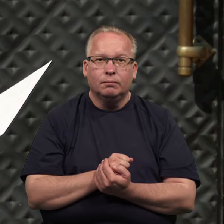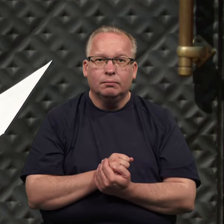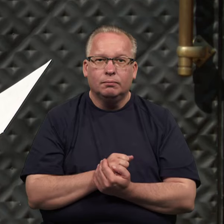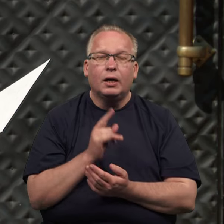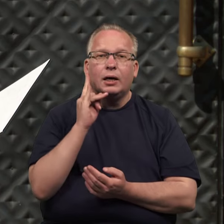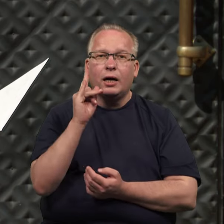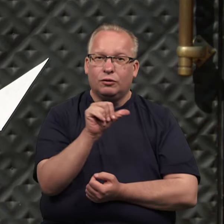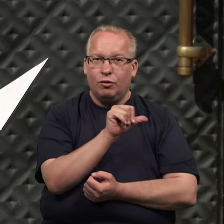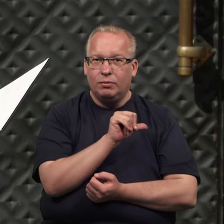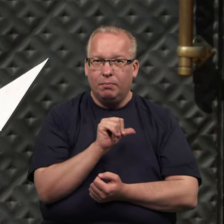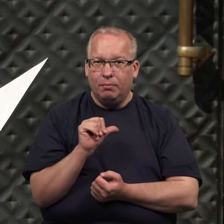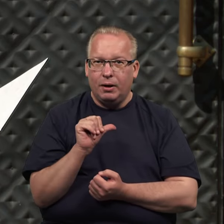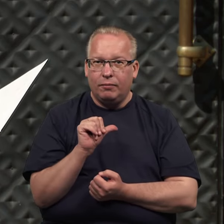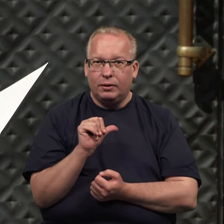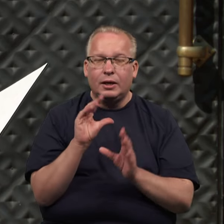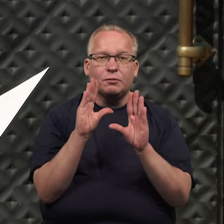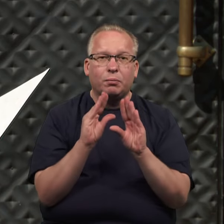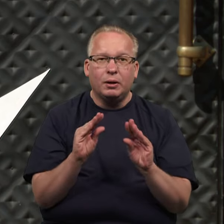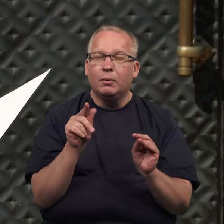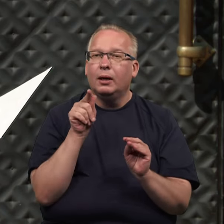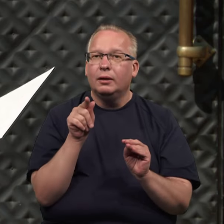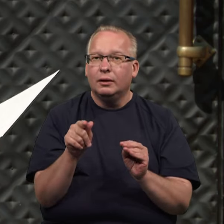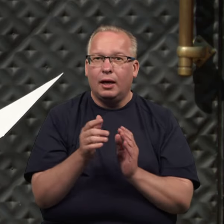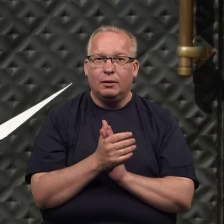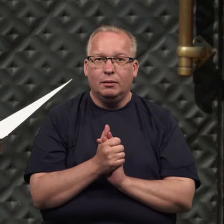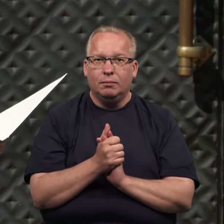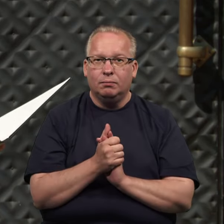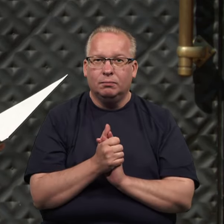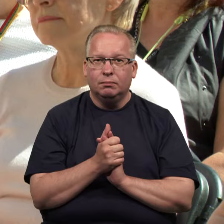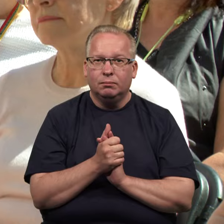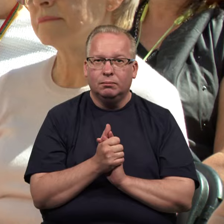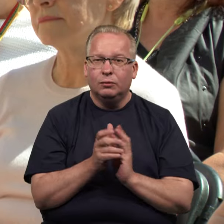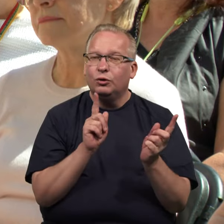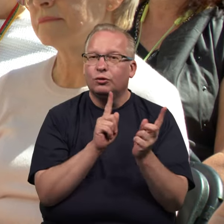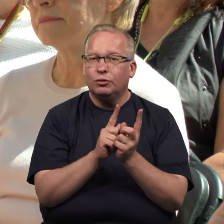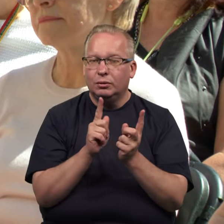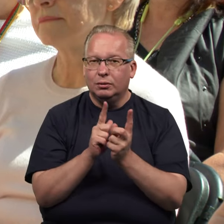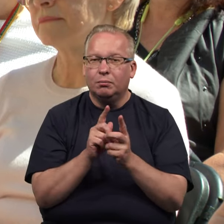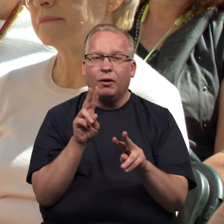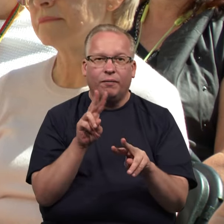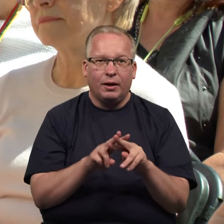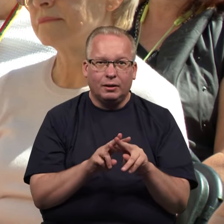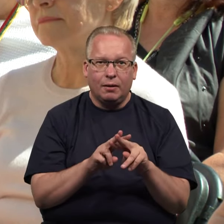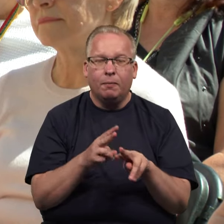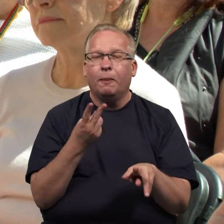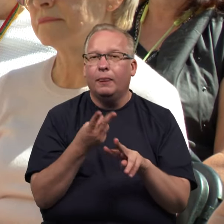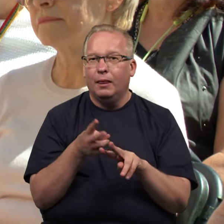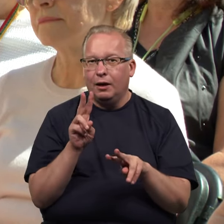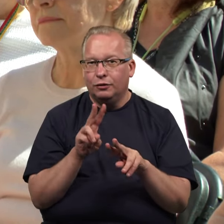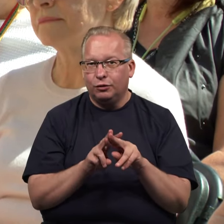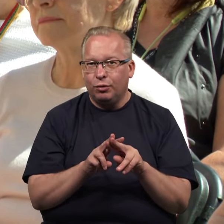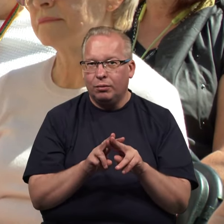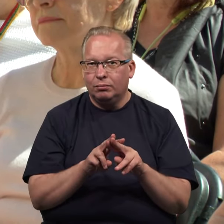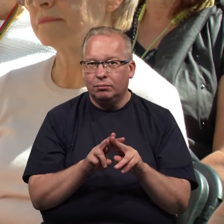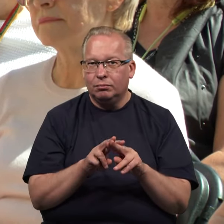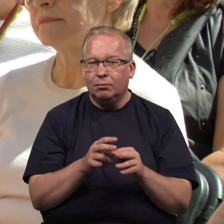pavardės prityla, nes ten akistatos riba. Ties tuo, prieš